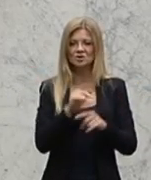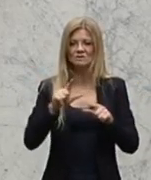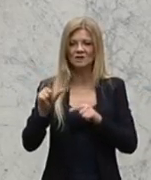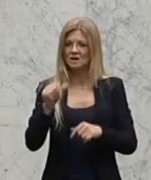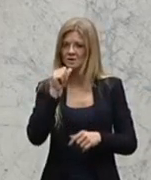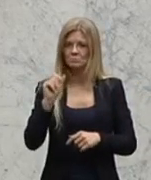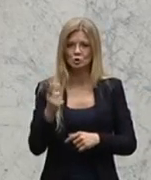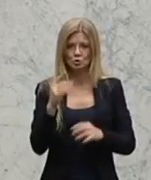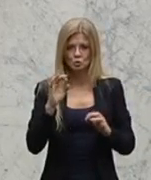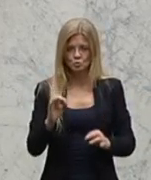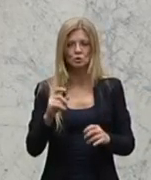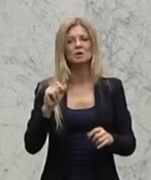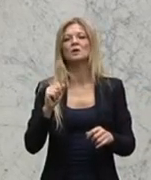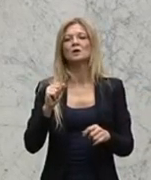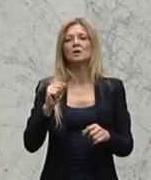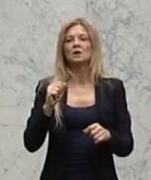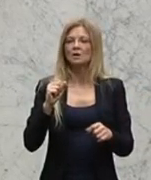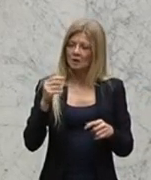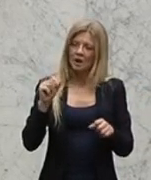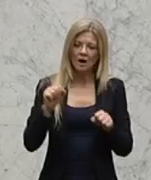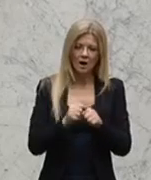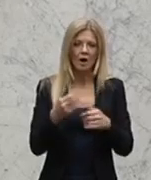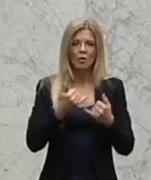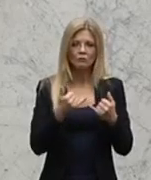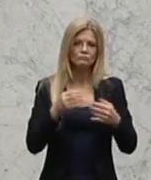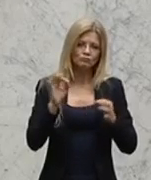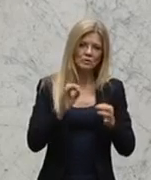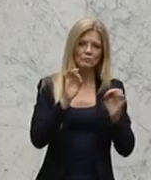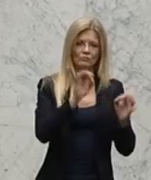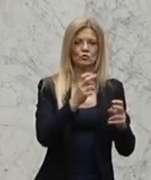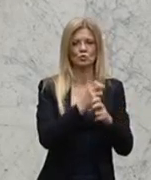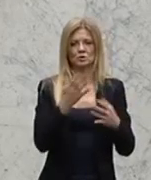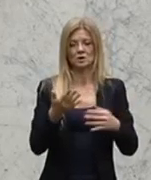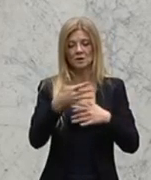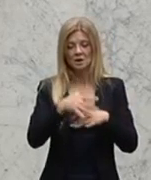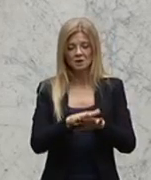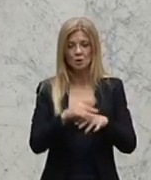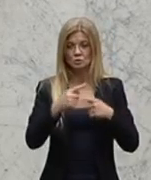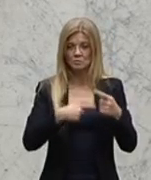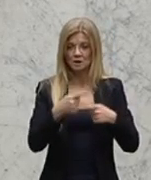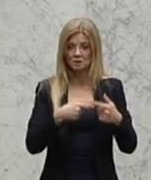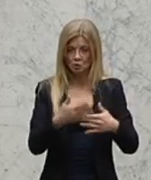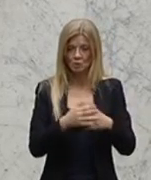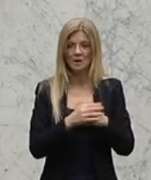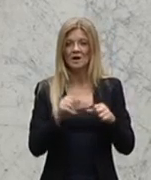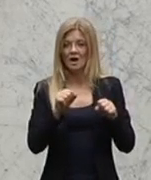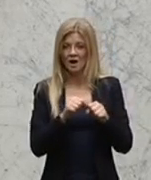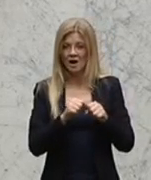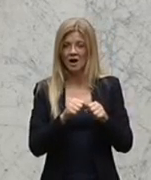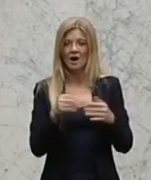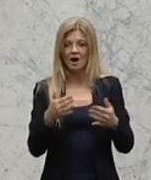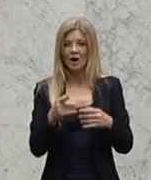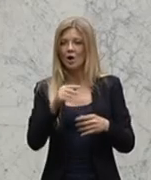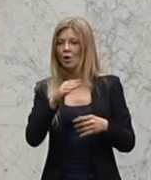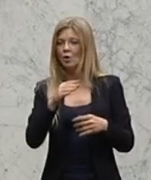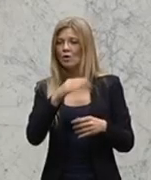den Rest dazu bei. Die Integrationsmaßnahmen verschlingen auch angesichts des Bildungsniveaus der meisten